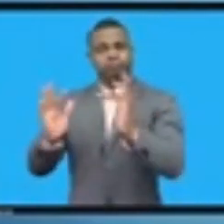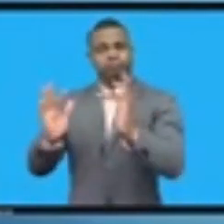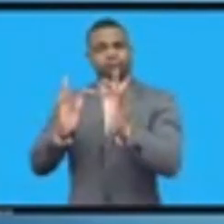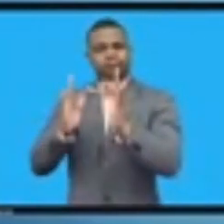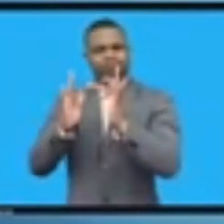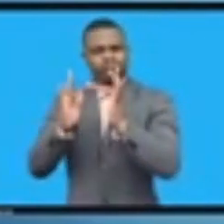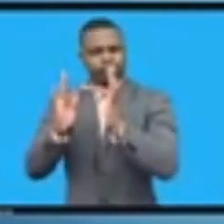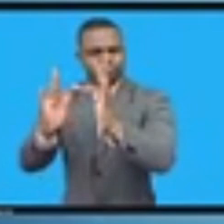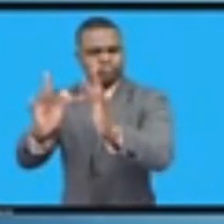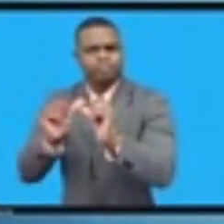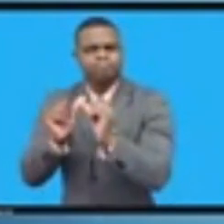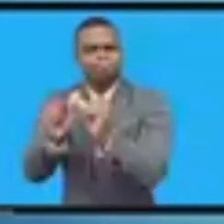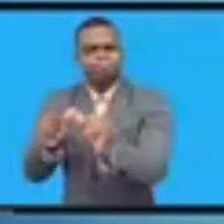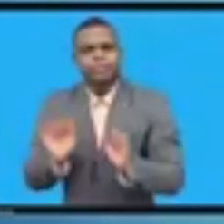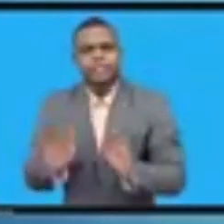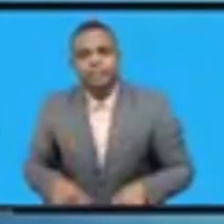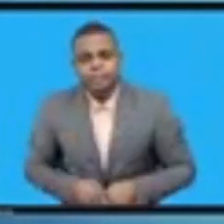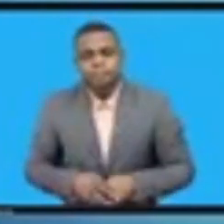是否